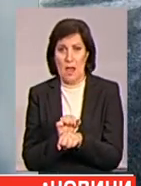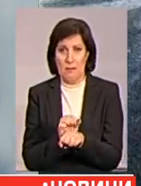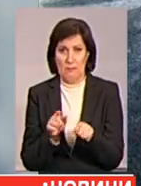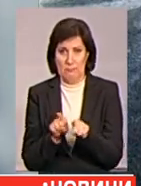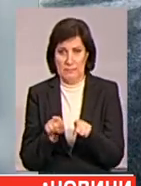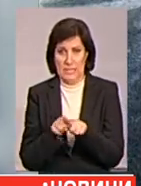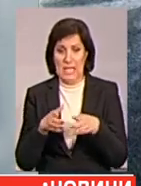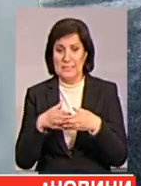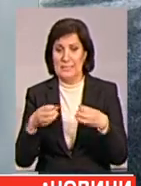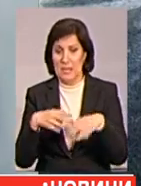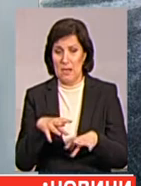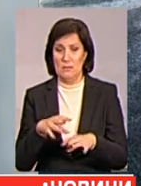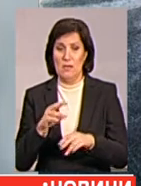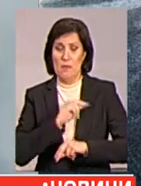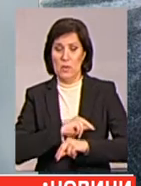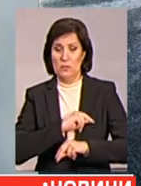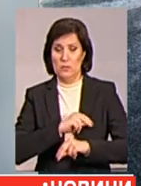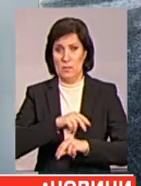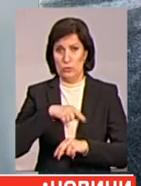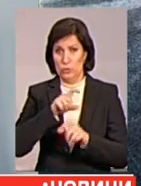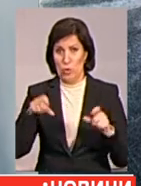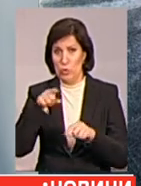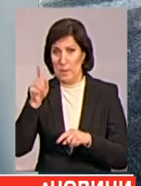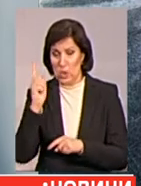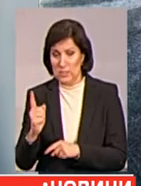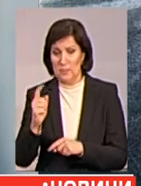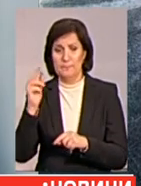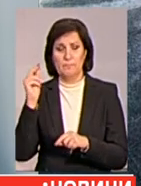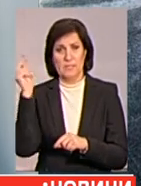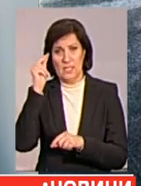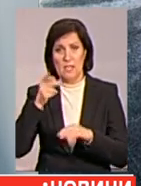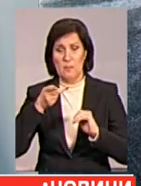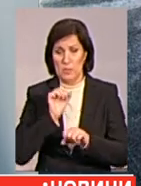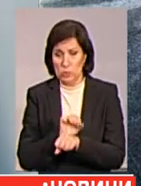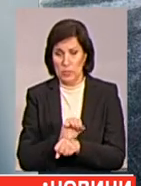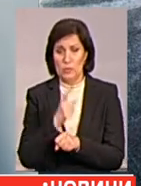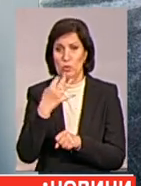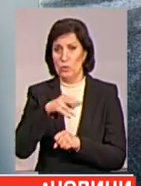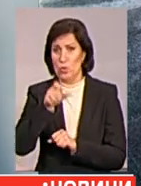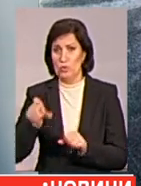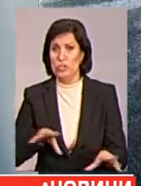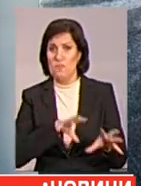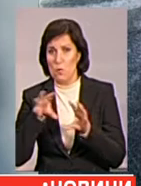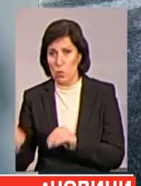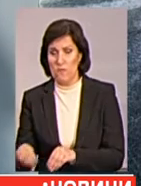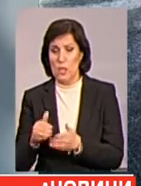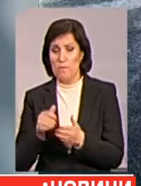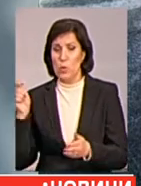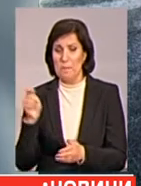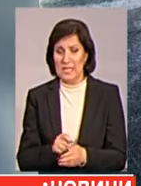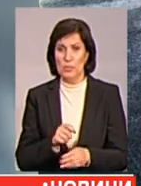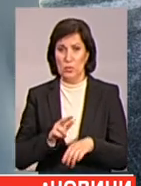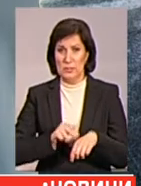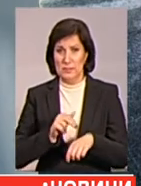снаряд. Телефонувала працівниця школи номер 1. Заняття в класах призупинили. Близько 140 учнів евакуювали. До приїзду саперів